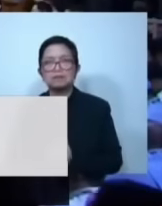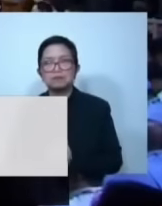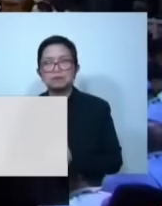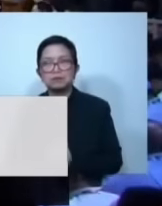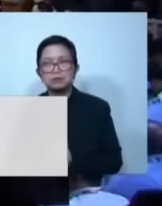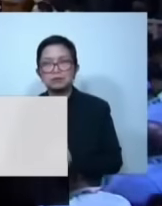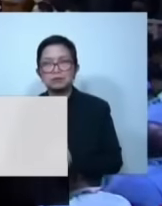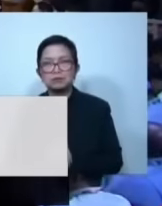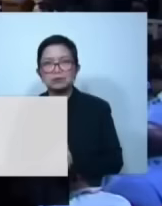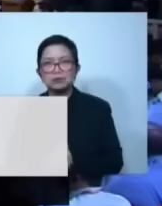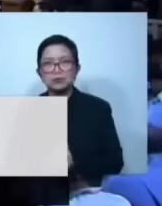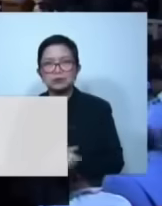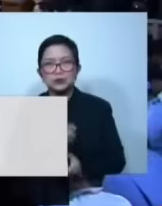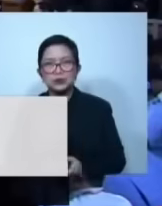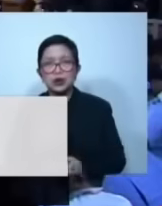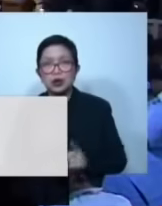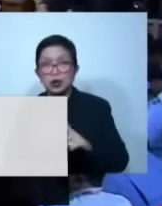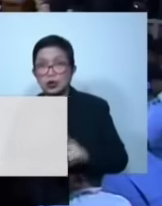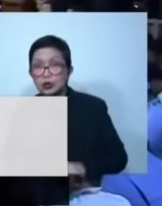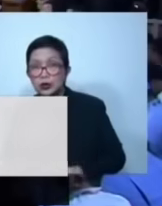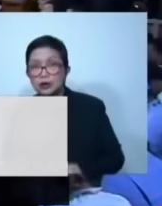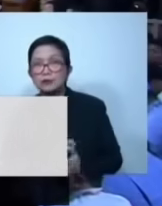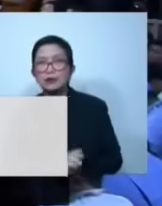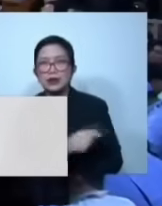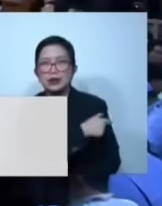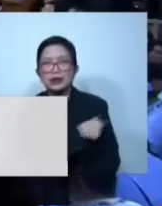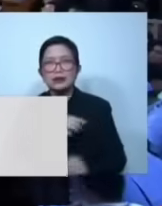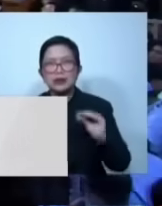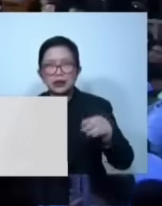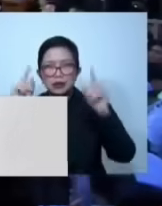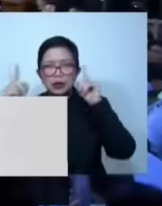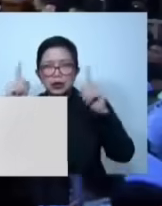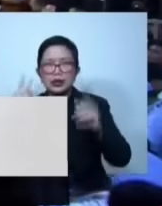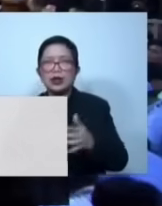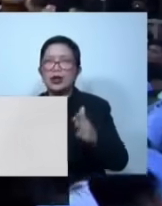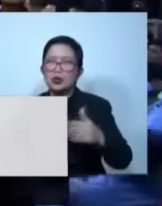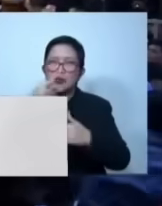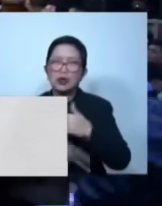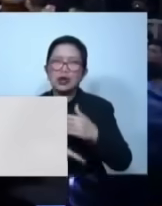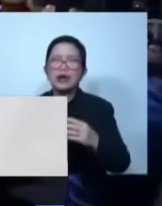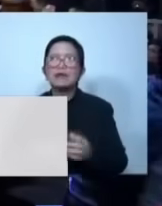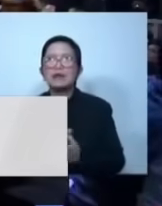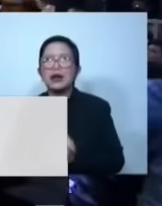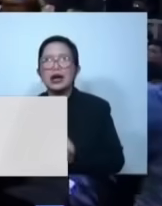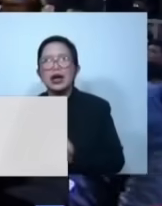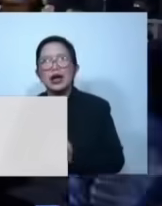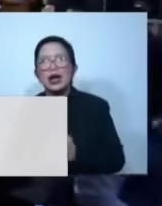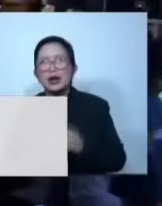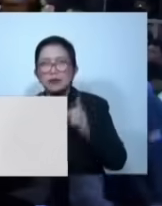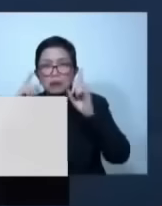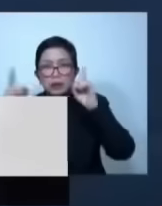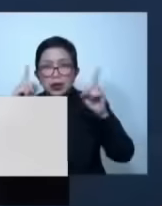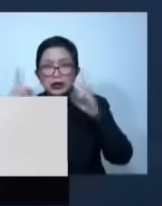UGM Dr Rudi Rohi MSI staf pengajar politik Program Studi Ilmu politikip Universitas Nusa